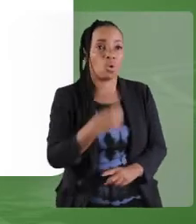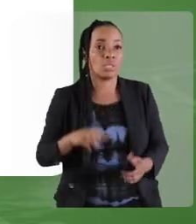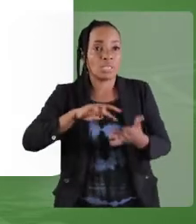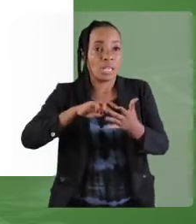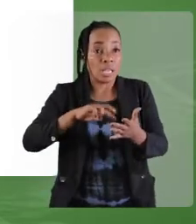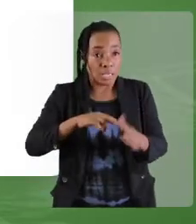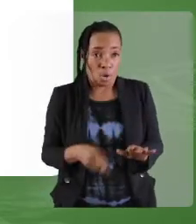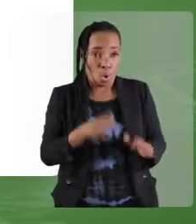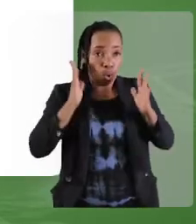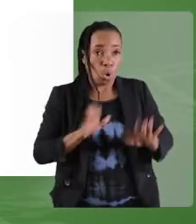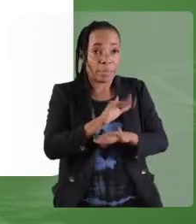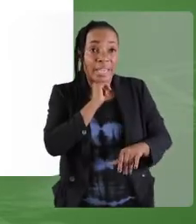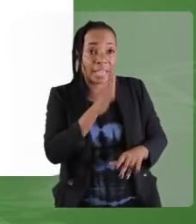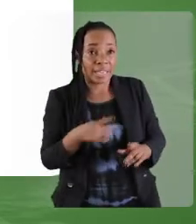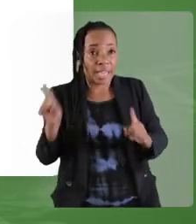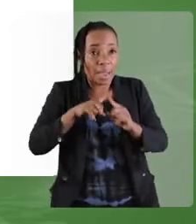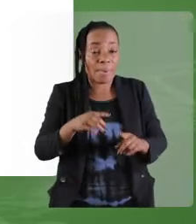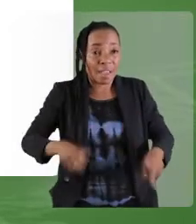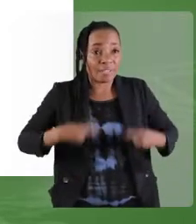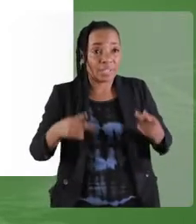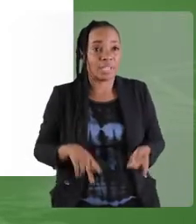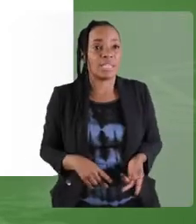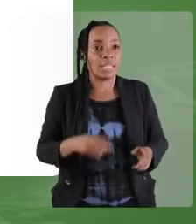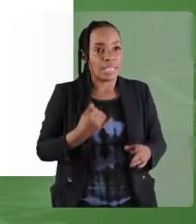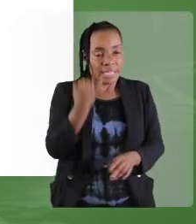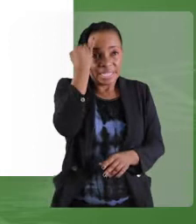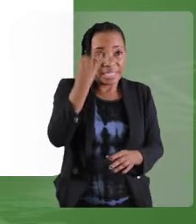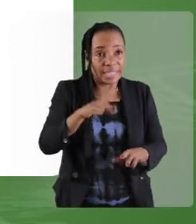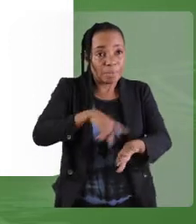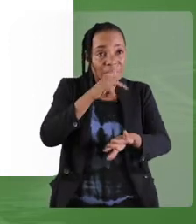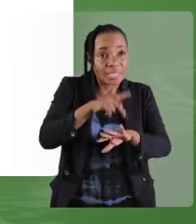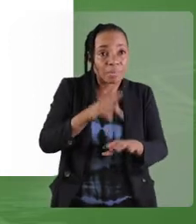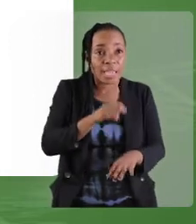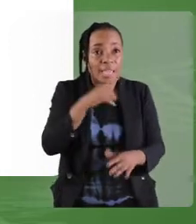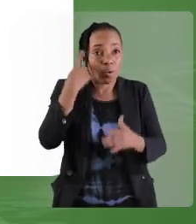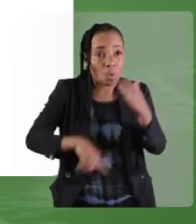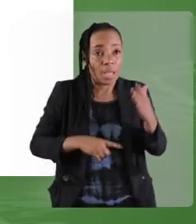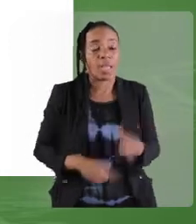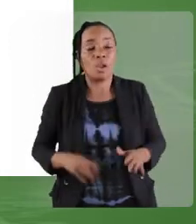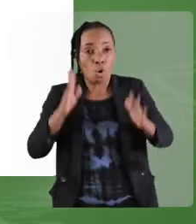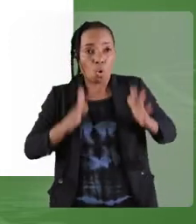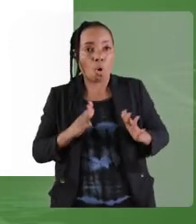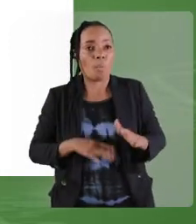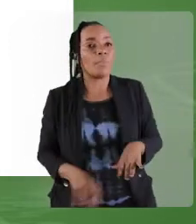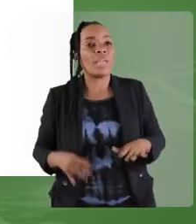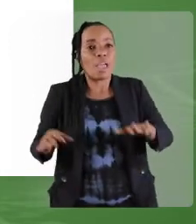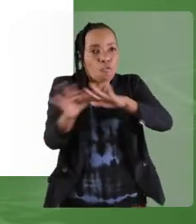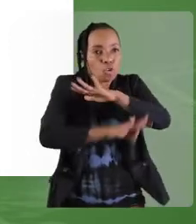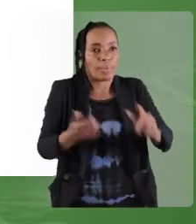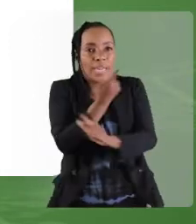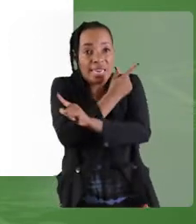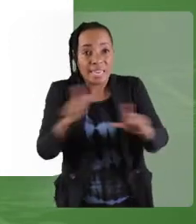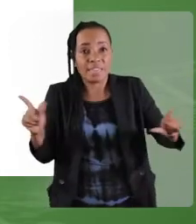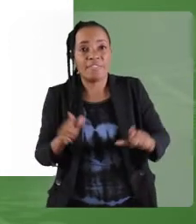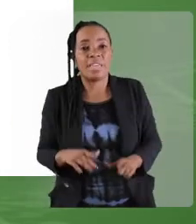vie, l'idée qui suit. L'homme est fondamentalement libre et responsable de son devenir.